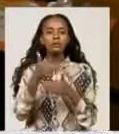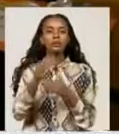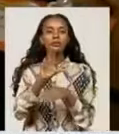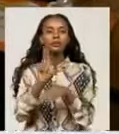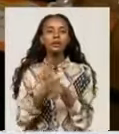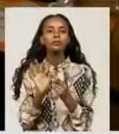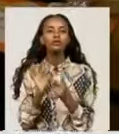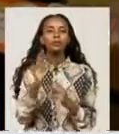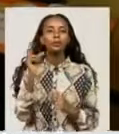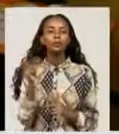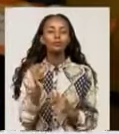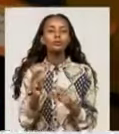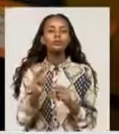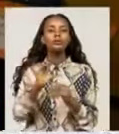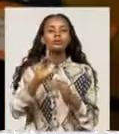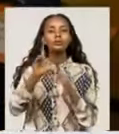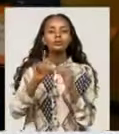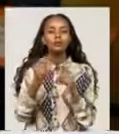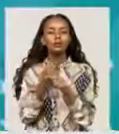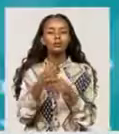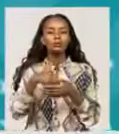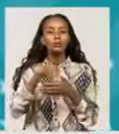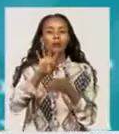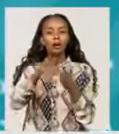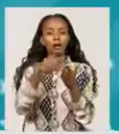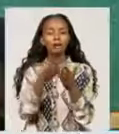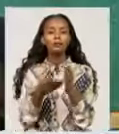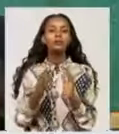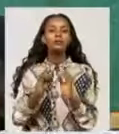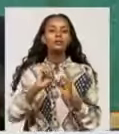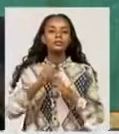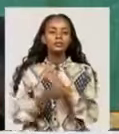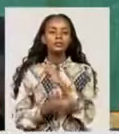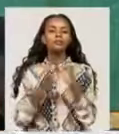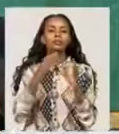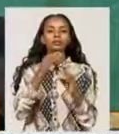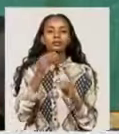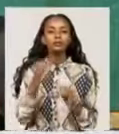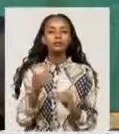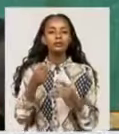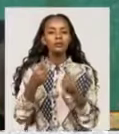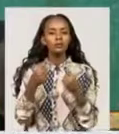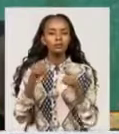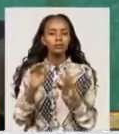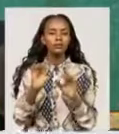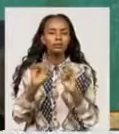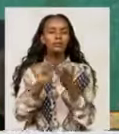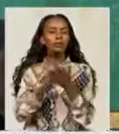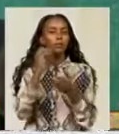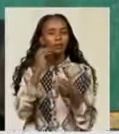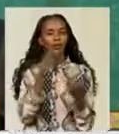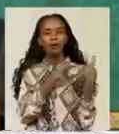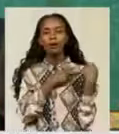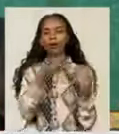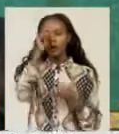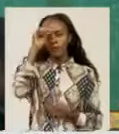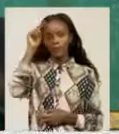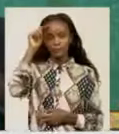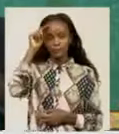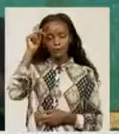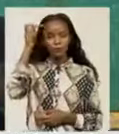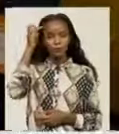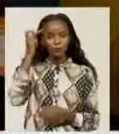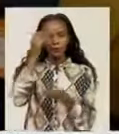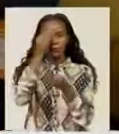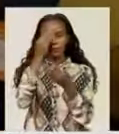ቦርድ የሚላክላቸውን ተግባራትን በወጣው መርሃ ግብር መሰረት ለማሳካት ጥረቶች እየተደረጉ መሆኑንም የጽህፈት ቤቱ ኃላፊ አቶ ታጋይ ዶኖቾ